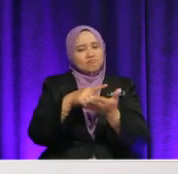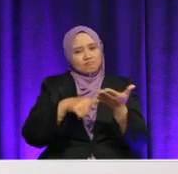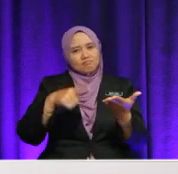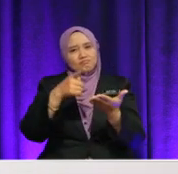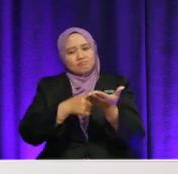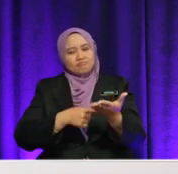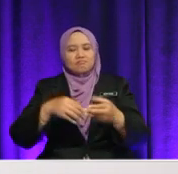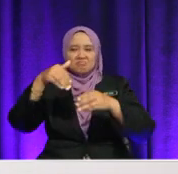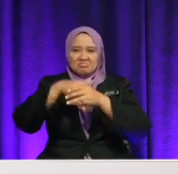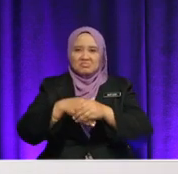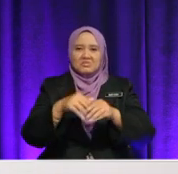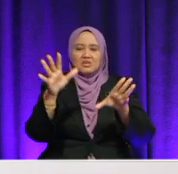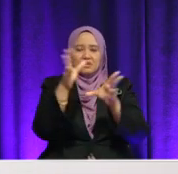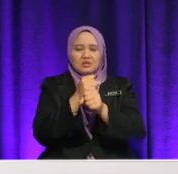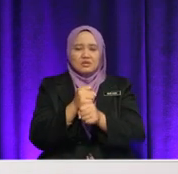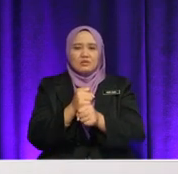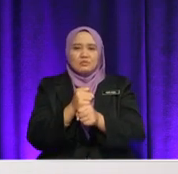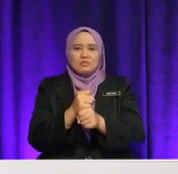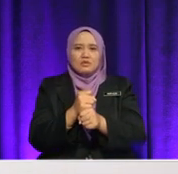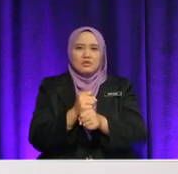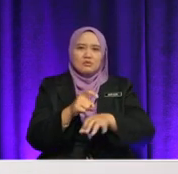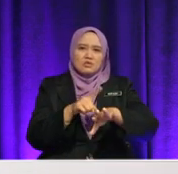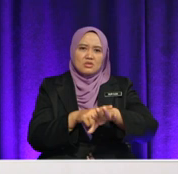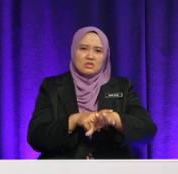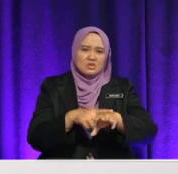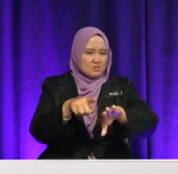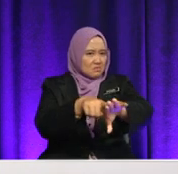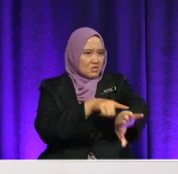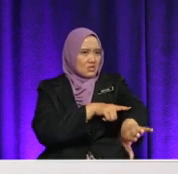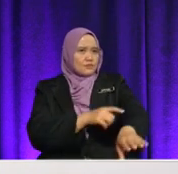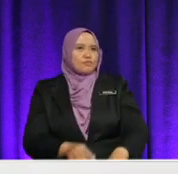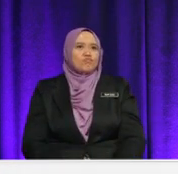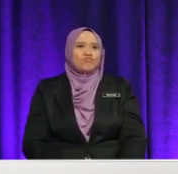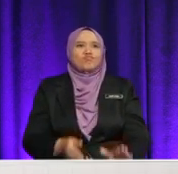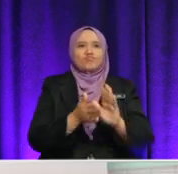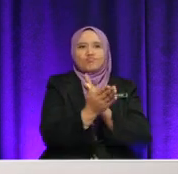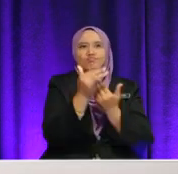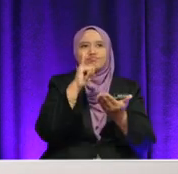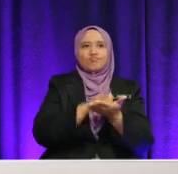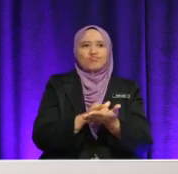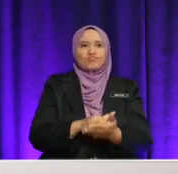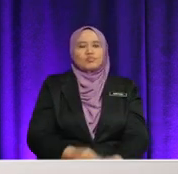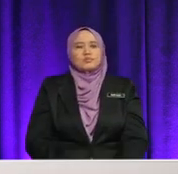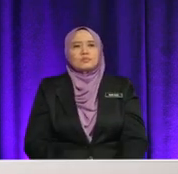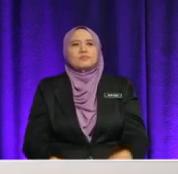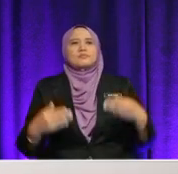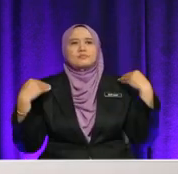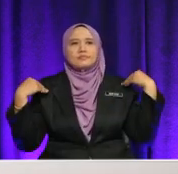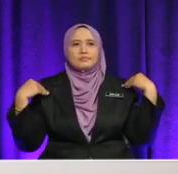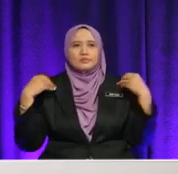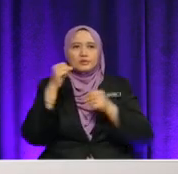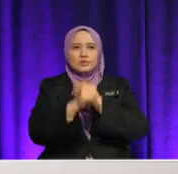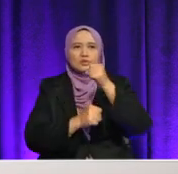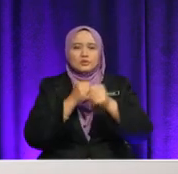disebabkan itu maka pada tahun 1955 Maksudnya satu tahun selepas barulah pilihan